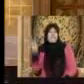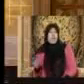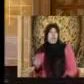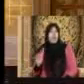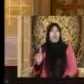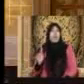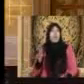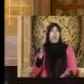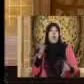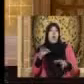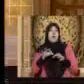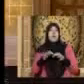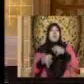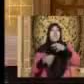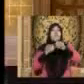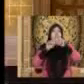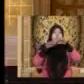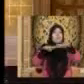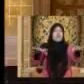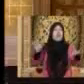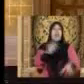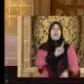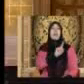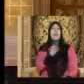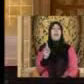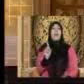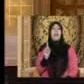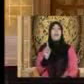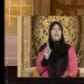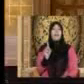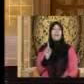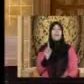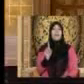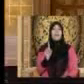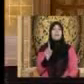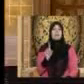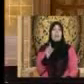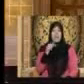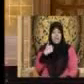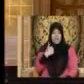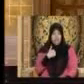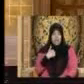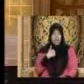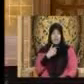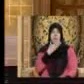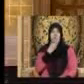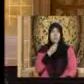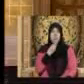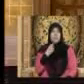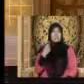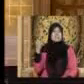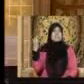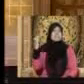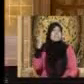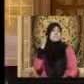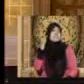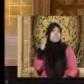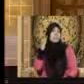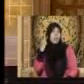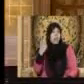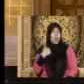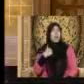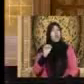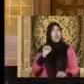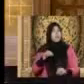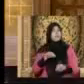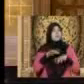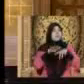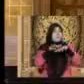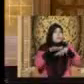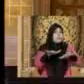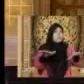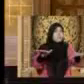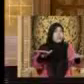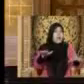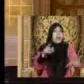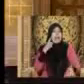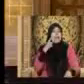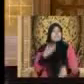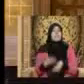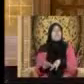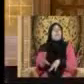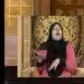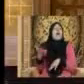مهما كانت هذه الأخبار. إذا كان من شأنك ومن وظيفتك ومن عملك أن تنقل الخبر أو أن تكتب خبرا، عليك